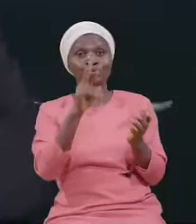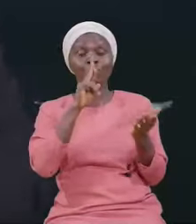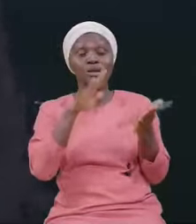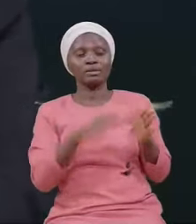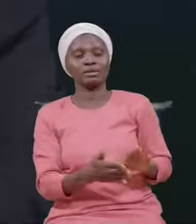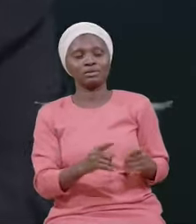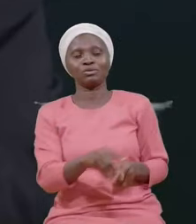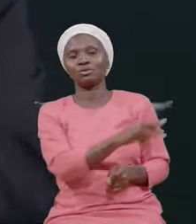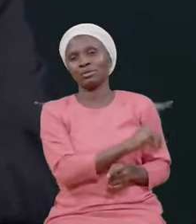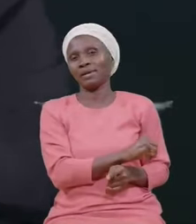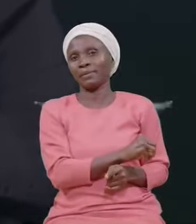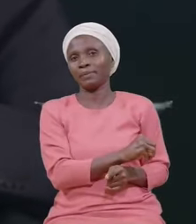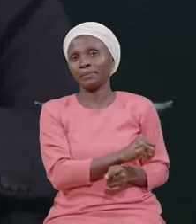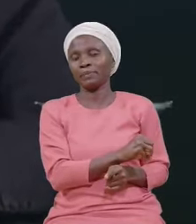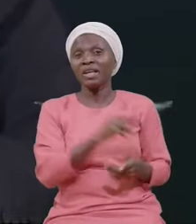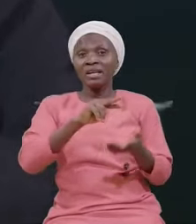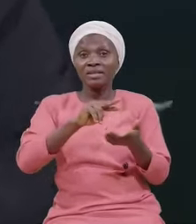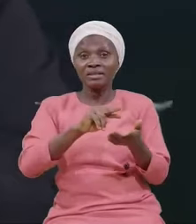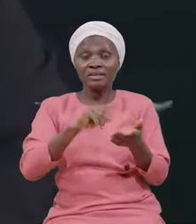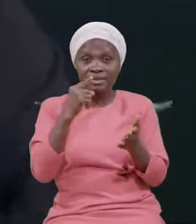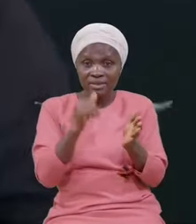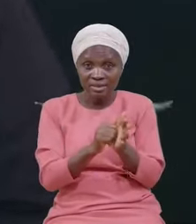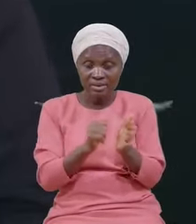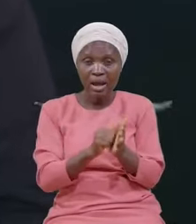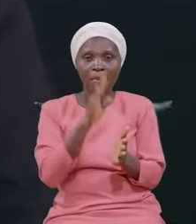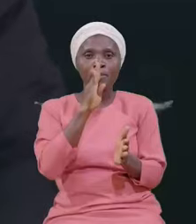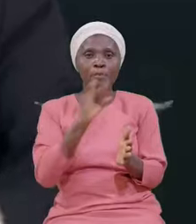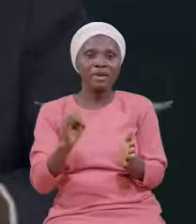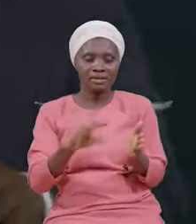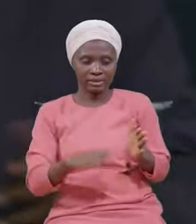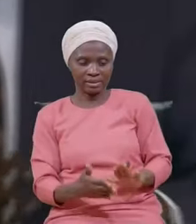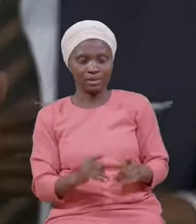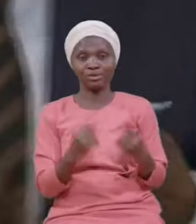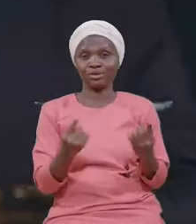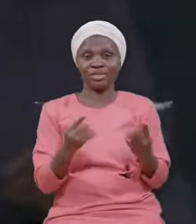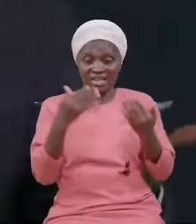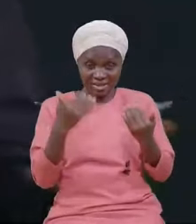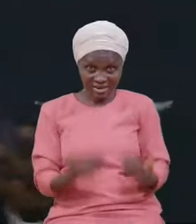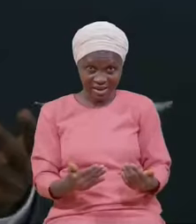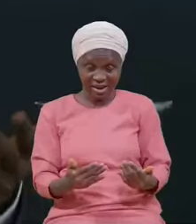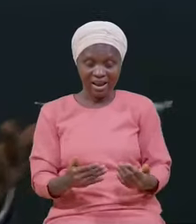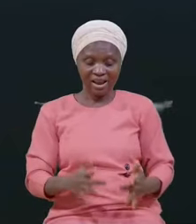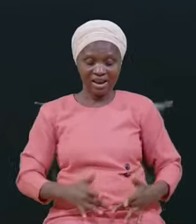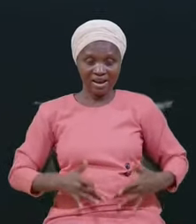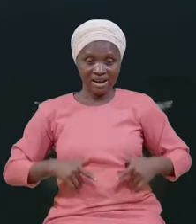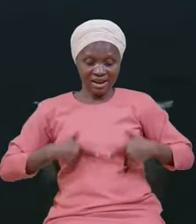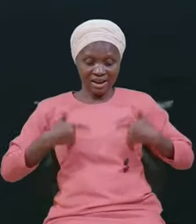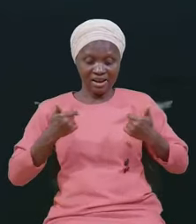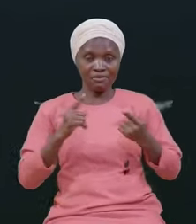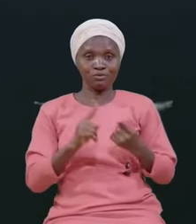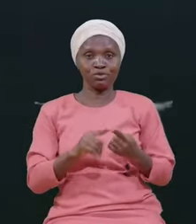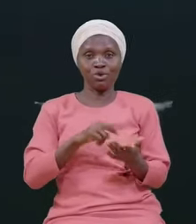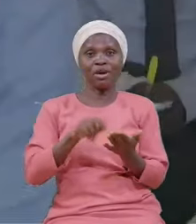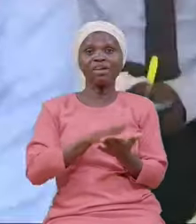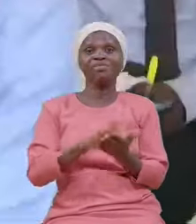péchés. Et dit, étant mort au péché, nous vivions pour la justice, lui par les maîtrisures